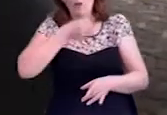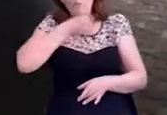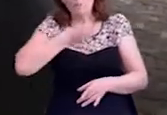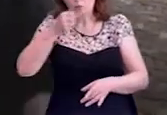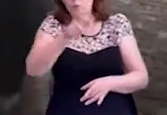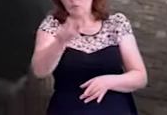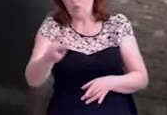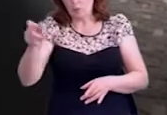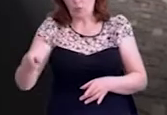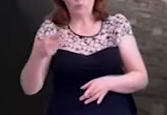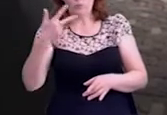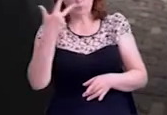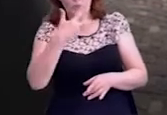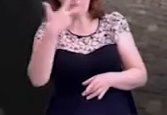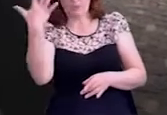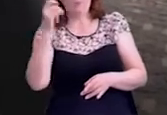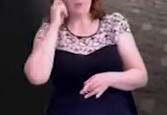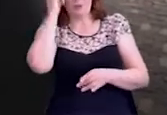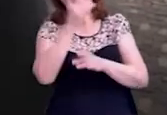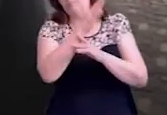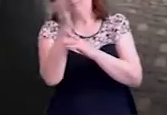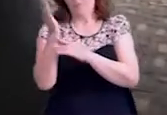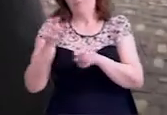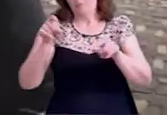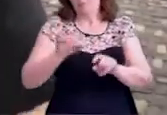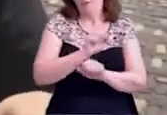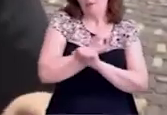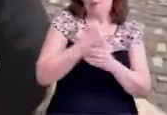люди, після 35, після 40 років.